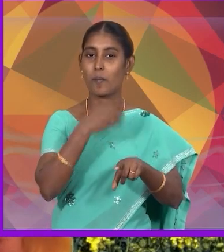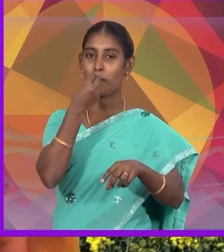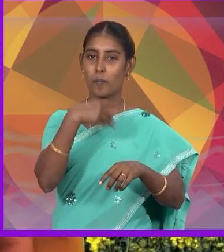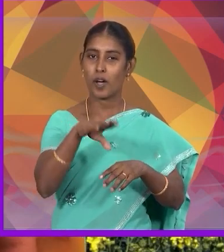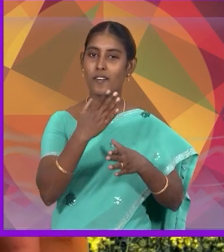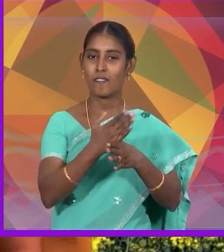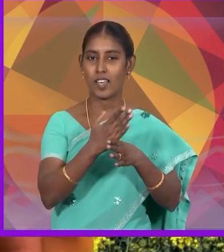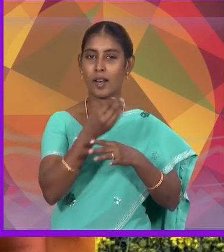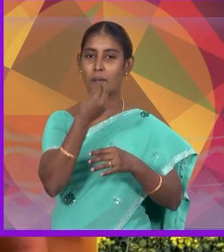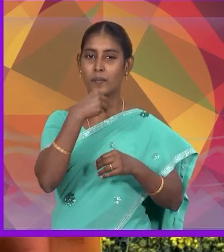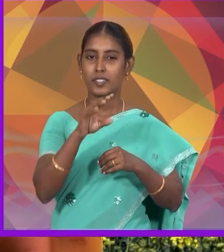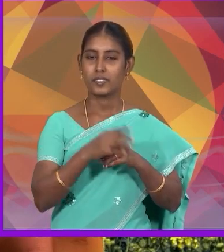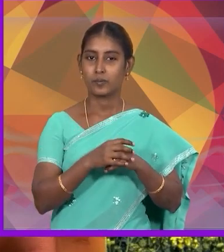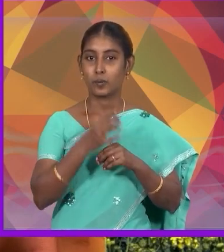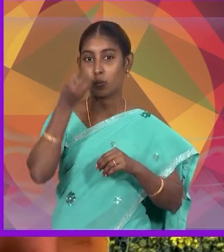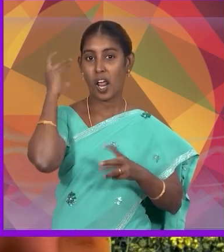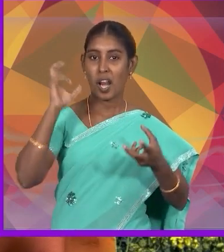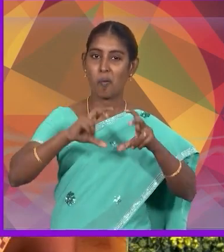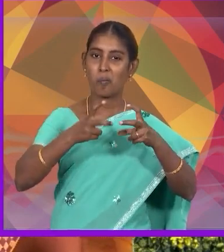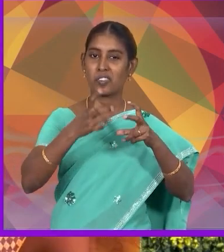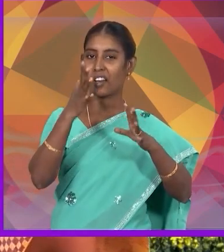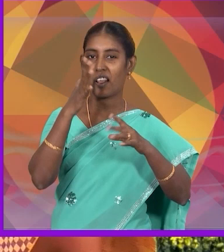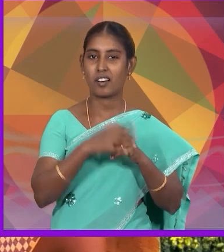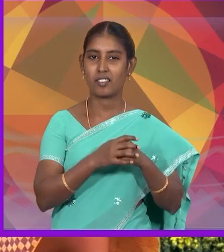தொழில் பாடல்கள். அந்த காலத்துல எந்திரங்கள்லாம் இல்லைங்க,